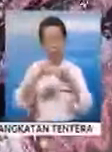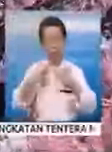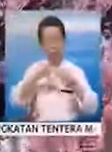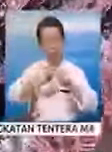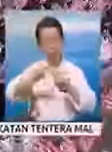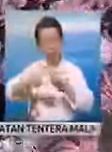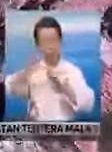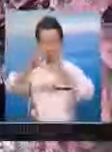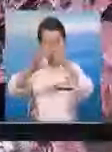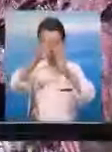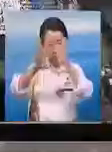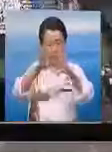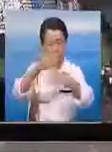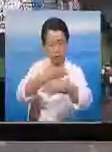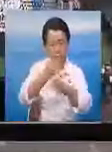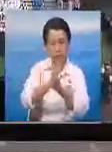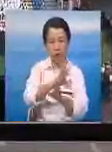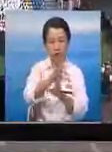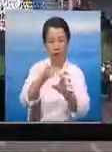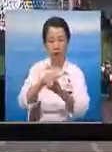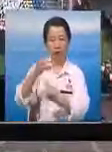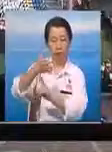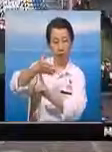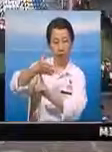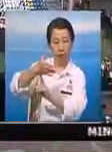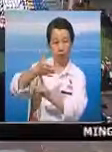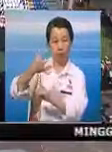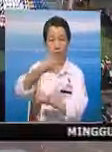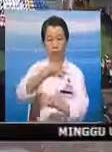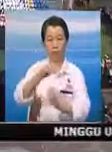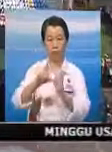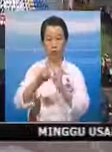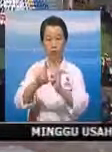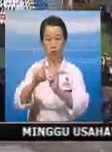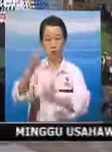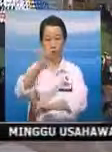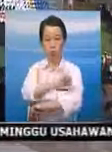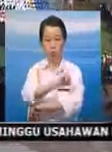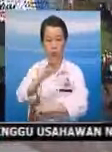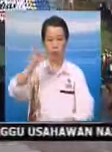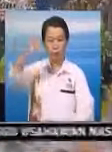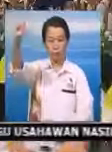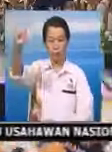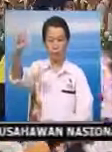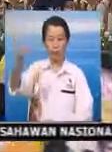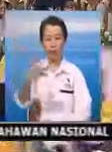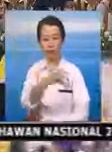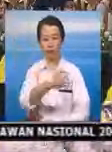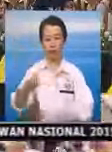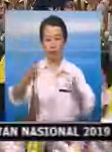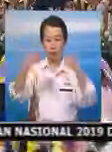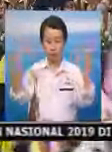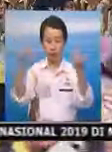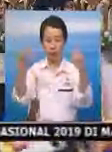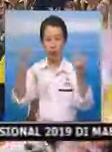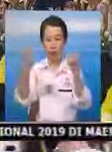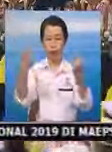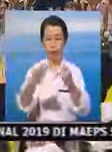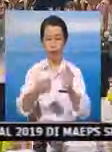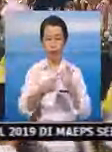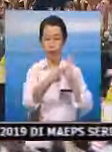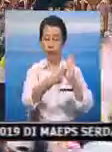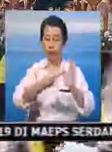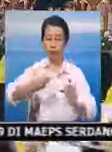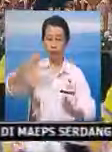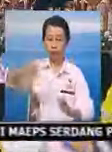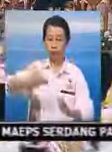pelbagai reka bentuk termasuk bendera Jalur Gemilang dan logo Hari Kebangsaan. Malah, sambutan itu juga mencatat